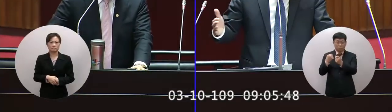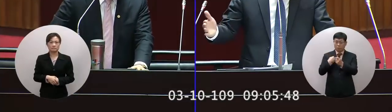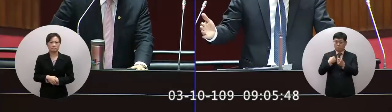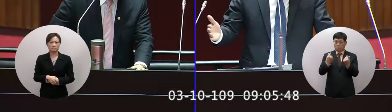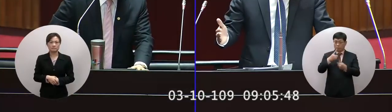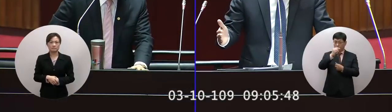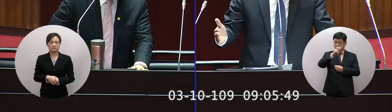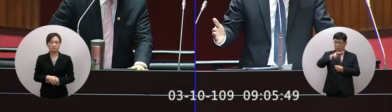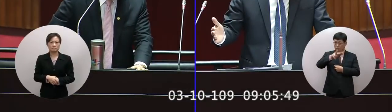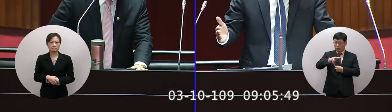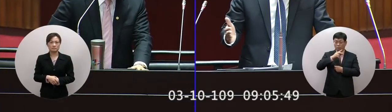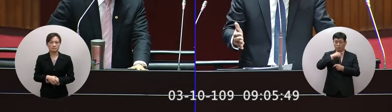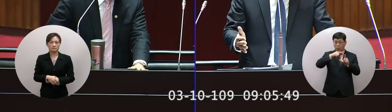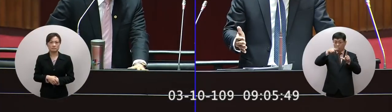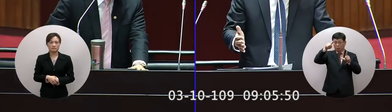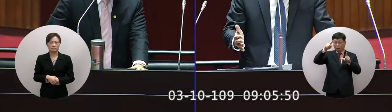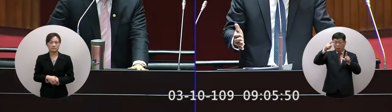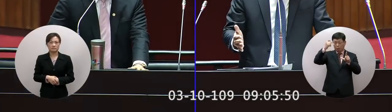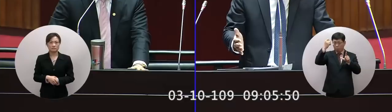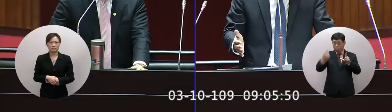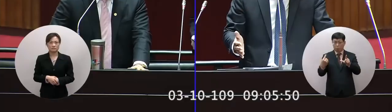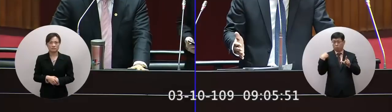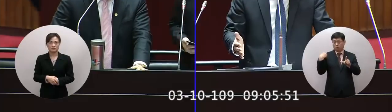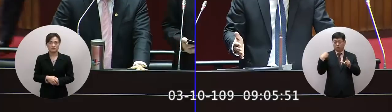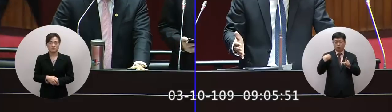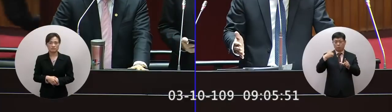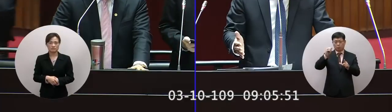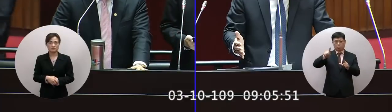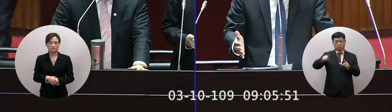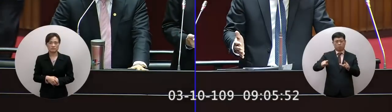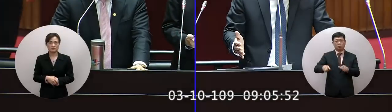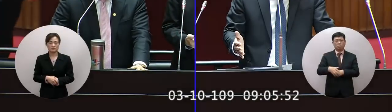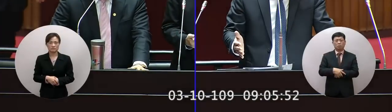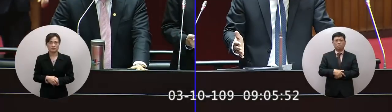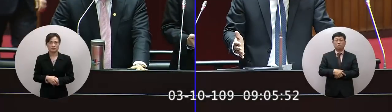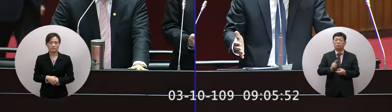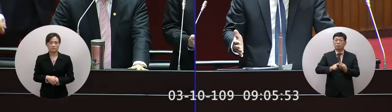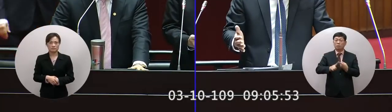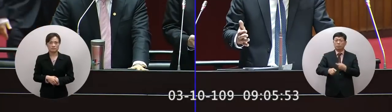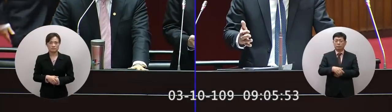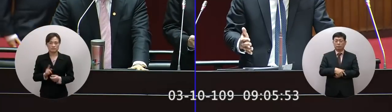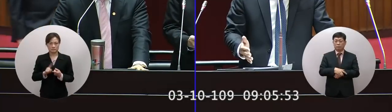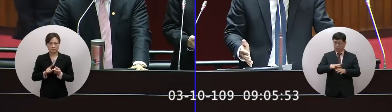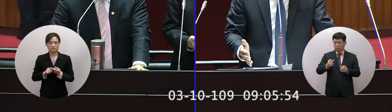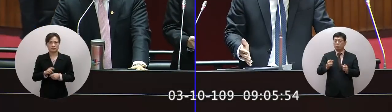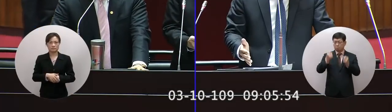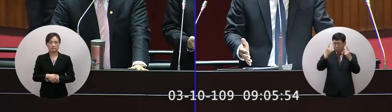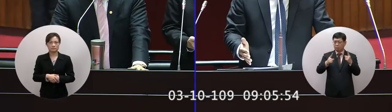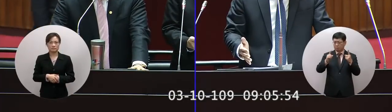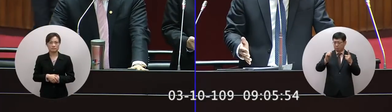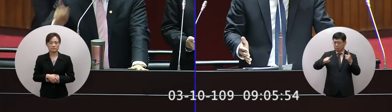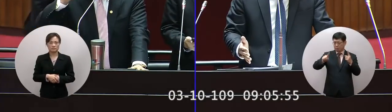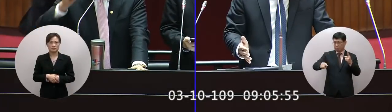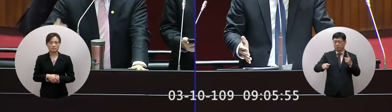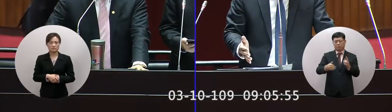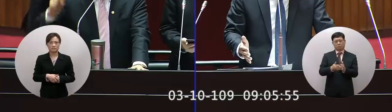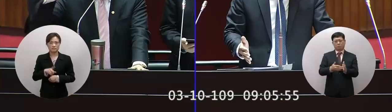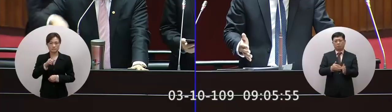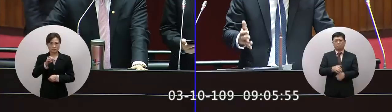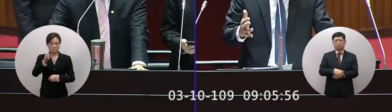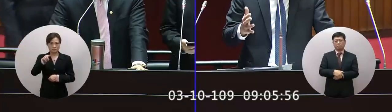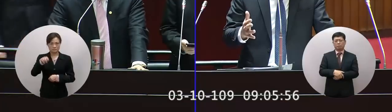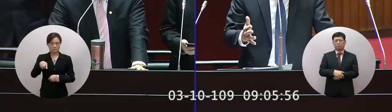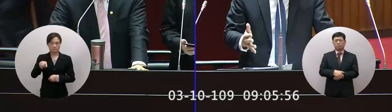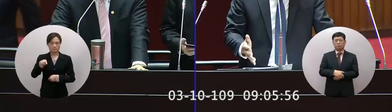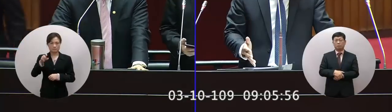们从12000点下跌到昨天已经破11000了嘛，对不对？ 对， 已经跌破11000点了嘛。 11000，